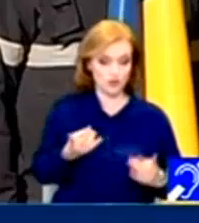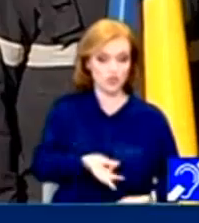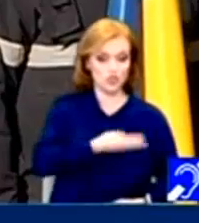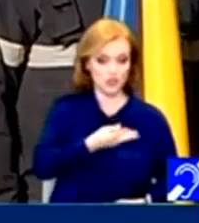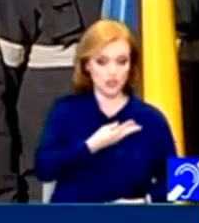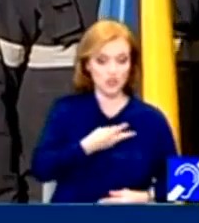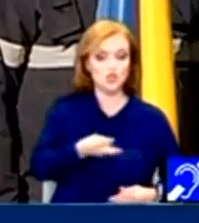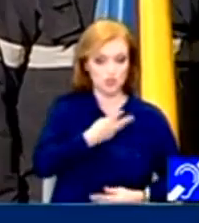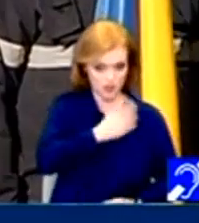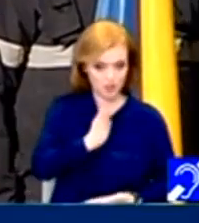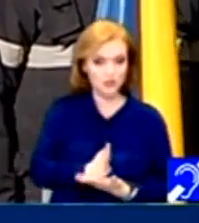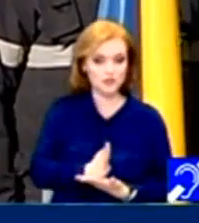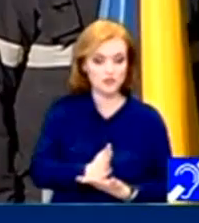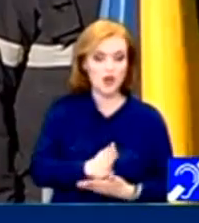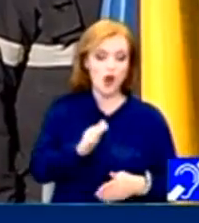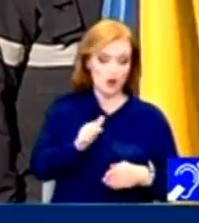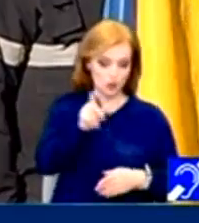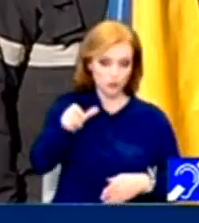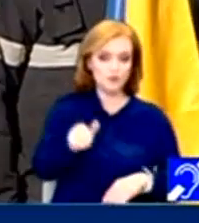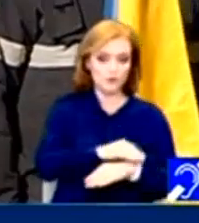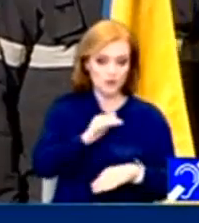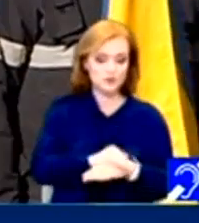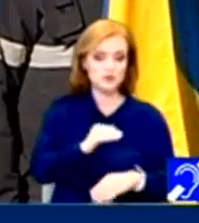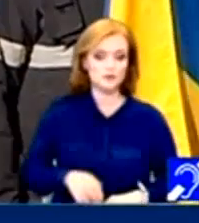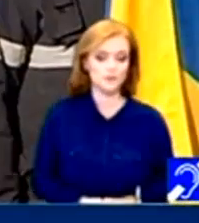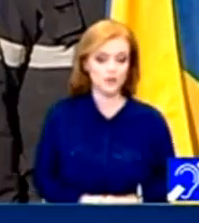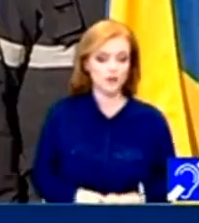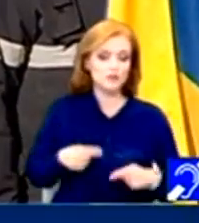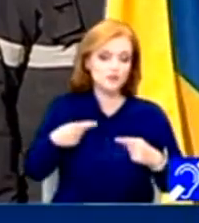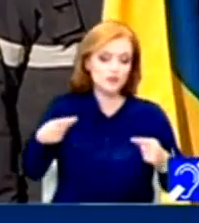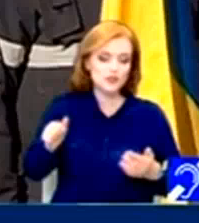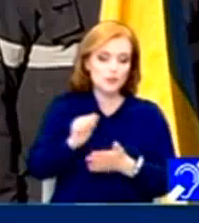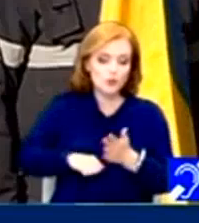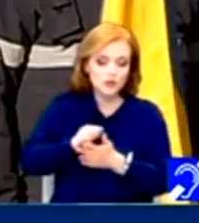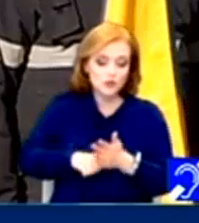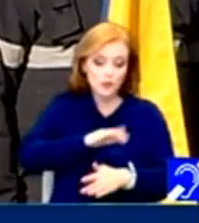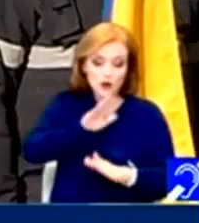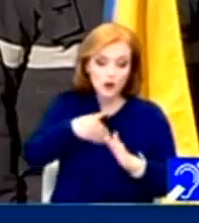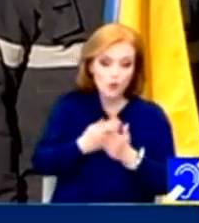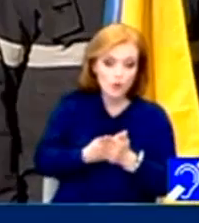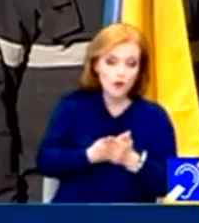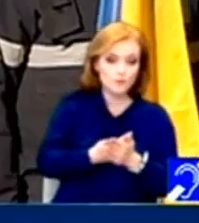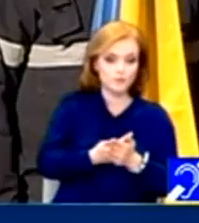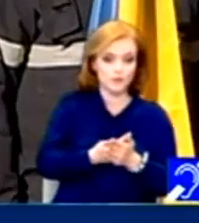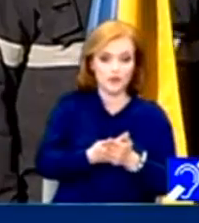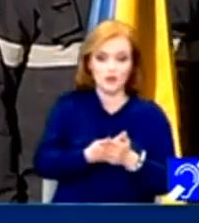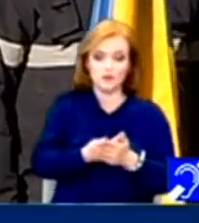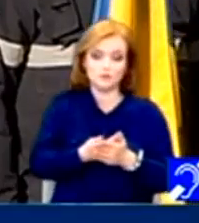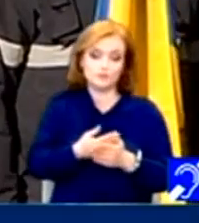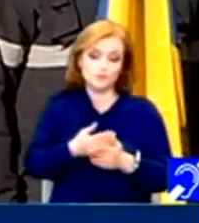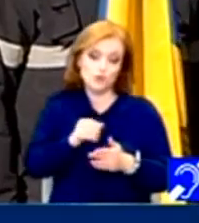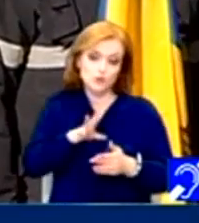Voință există. Sunt și oameni foarte harnici. Din mai multe motive, până acum, poate unele lucruri încă nu au fost